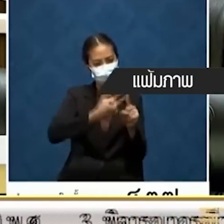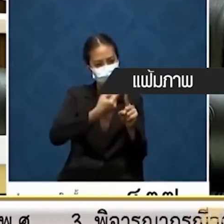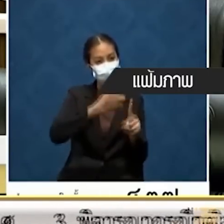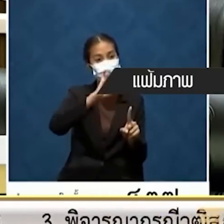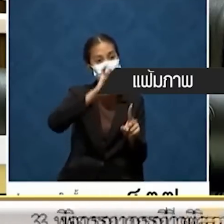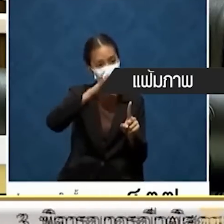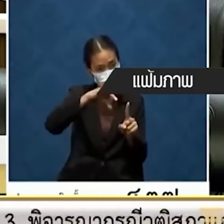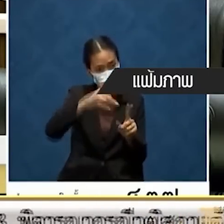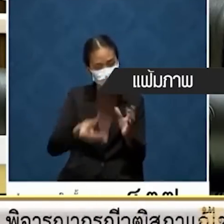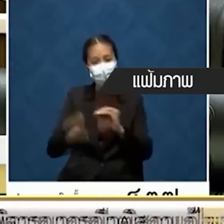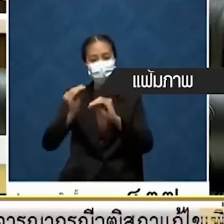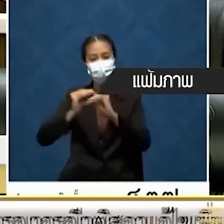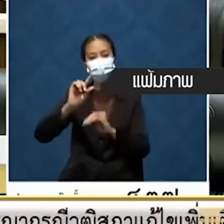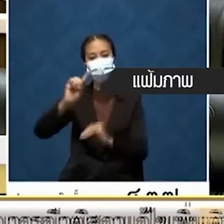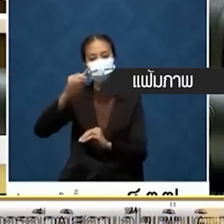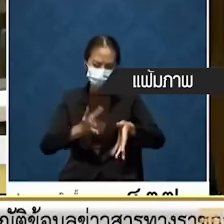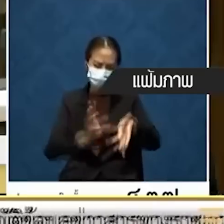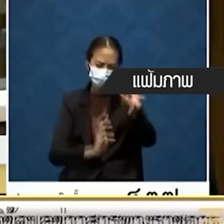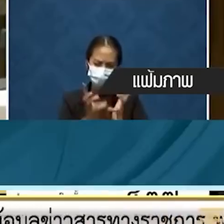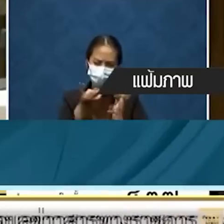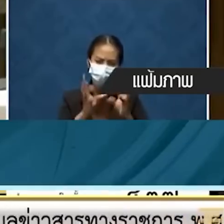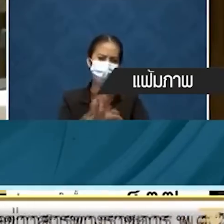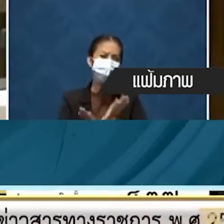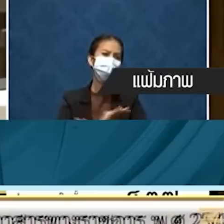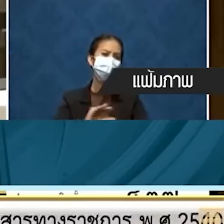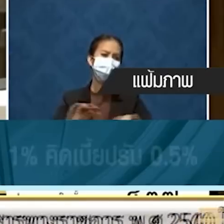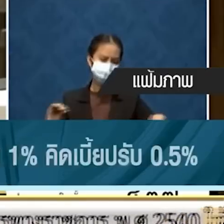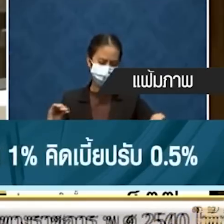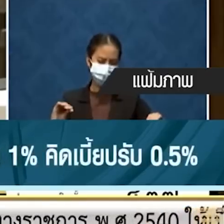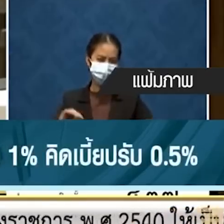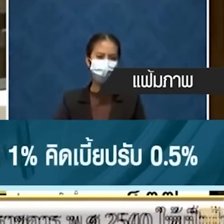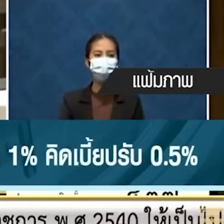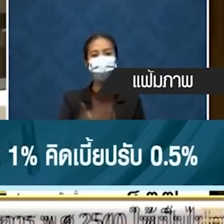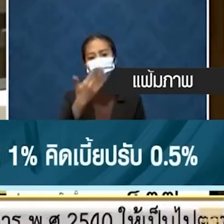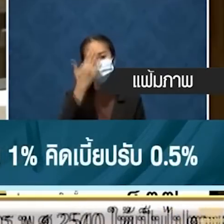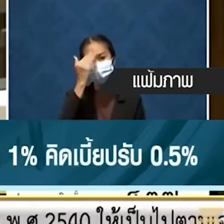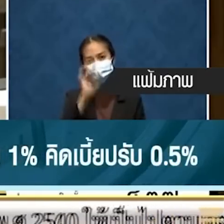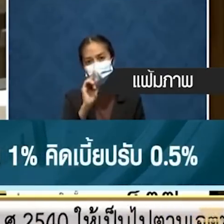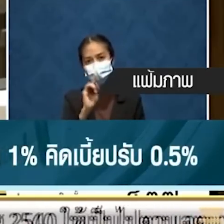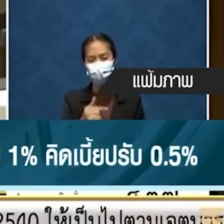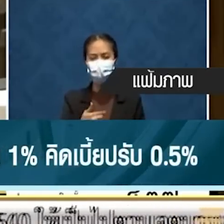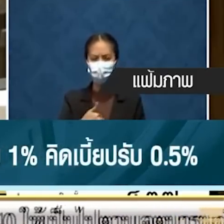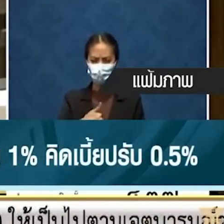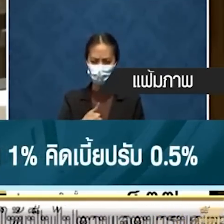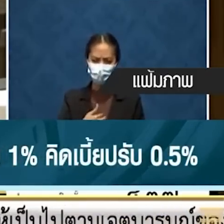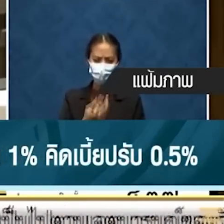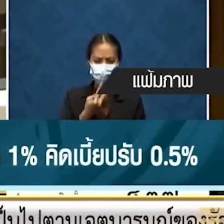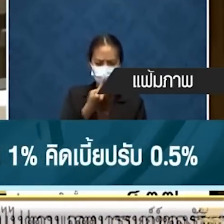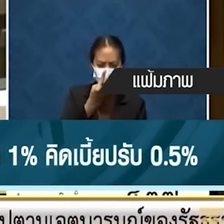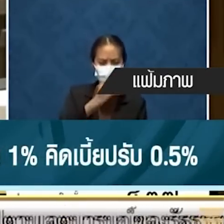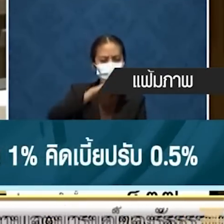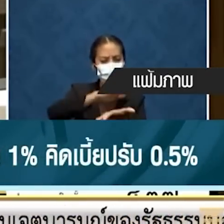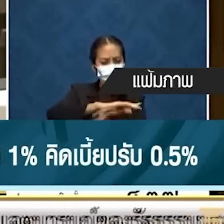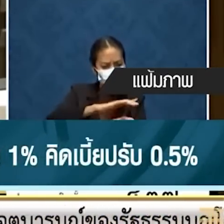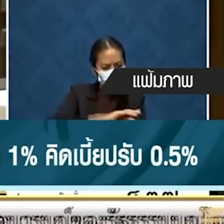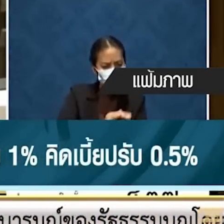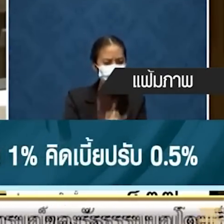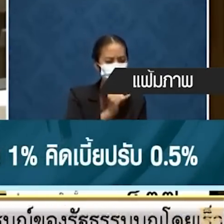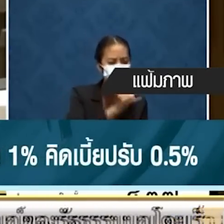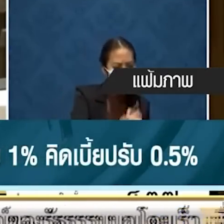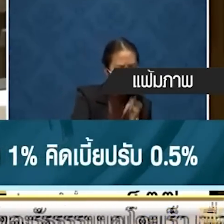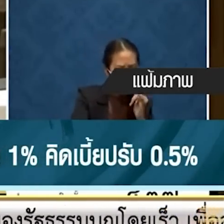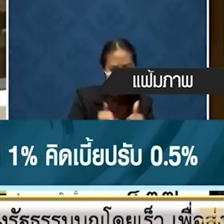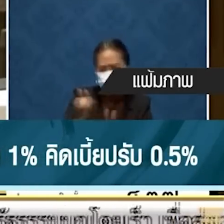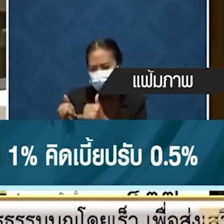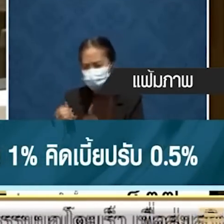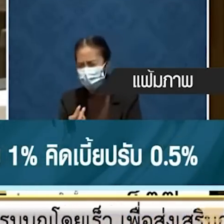ฐเนี่ยมันบัญญัติไว้บอกว่าให้ตั้งกองทุนเพื่อช่วยเหลือสำหรับคนที่ขาดแคลนทุนทรัพย์ก็คือรัฐธรรมนูญเนี่ยมีเจตนา